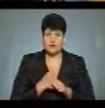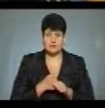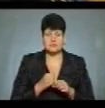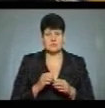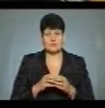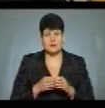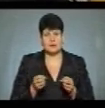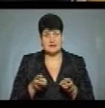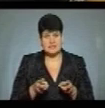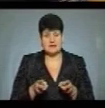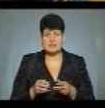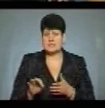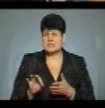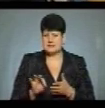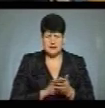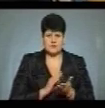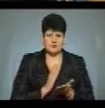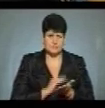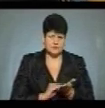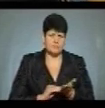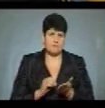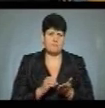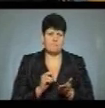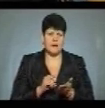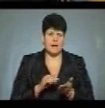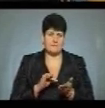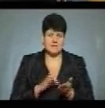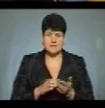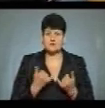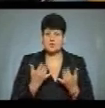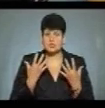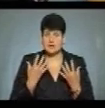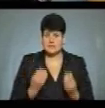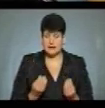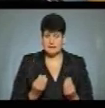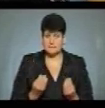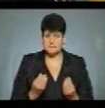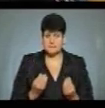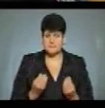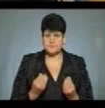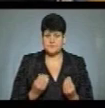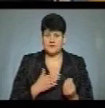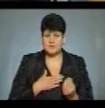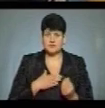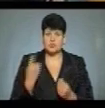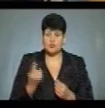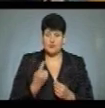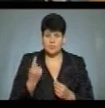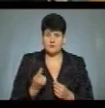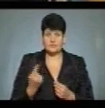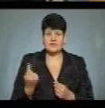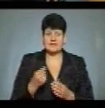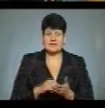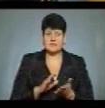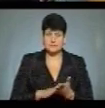ризиків, виноситься терміновий заборонений припис, якщо є підстави. Станом на сьогоднішній день в межах нашої області до єдиного